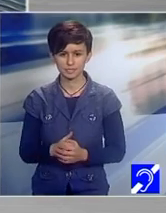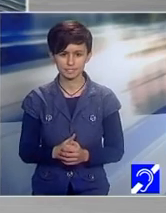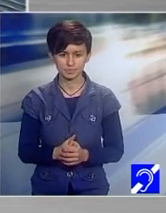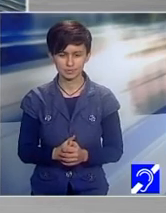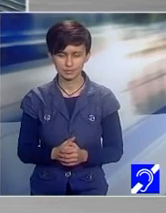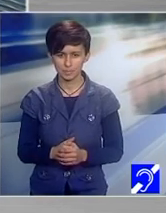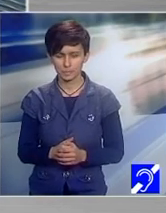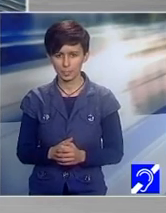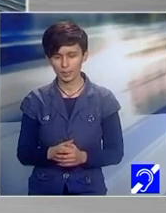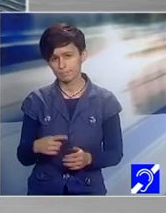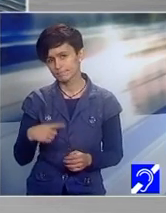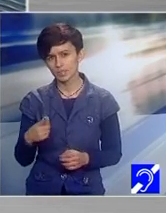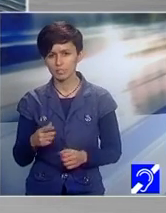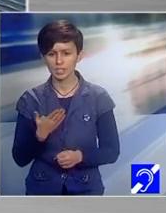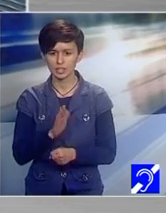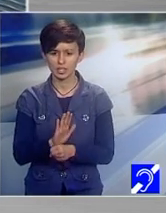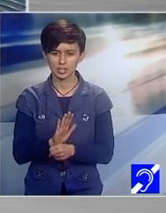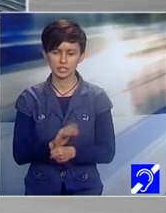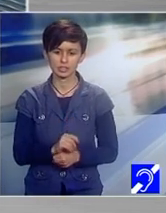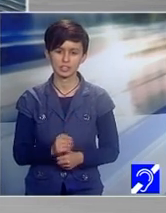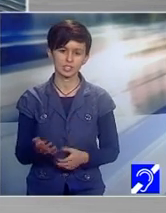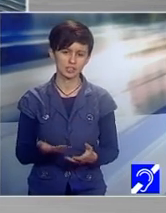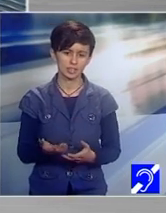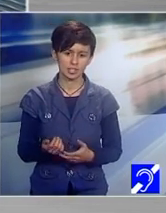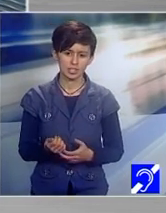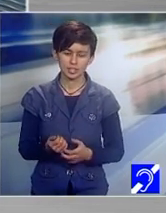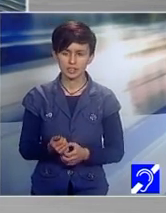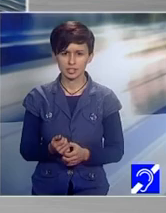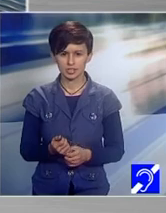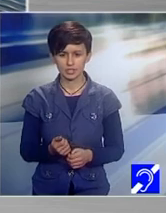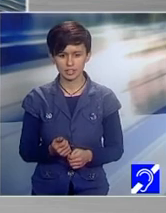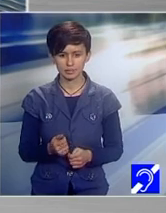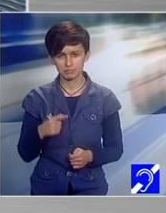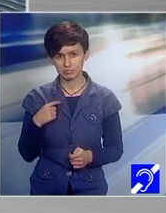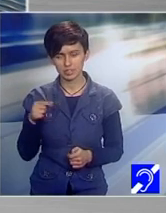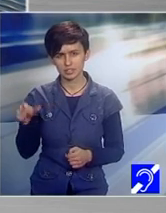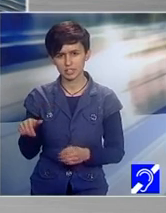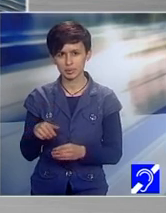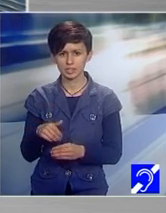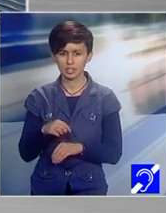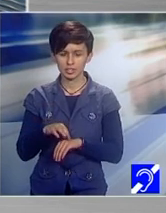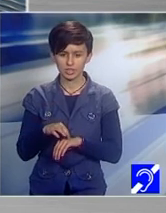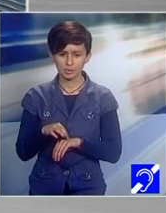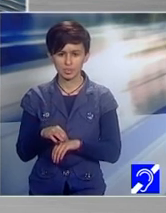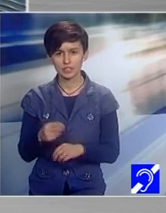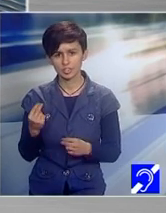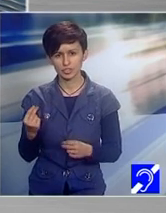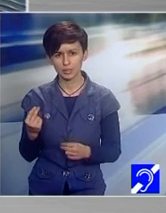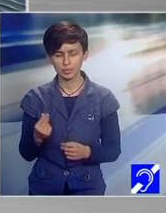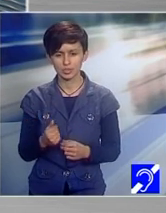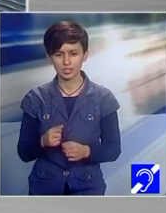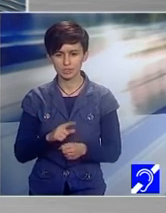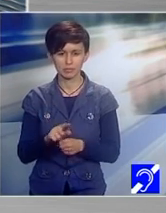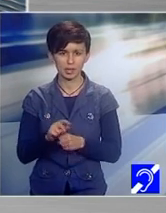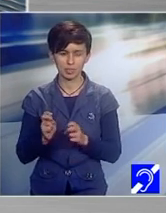lipsește? În afară de acreditări. De acreditare. Deci acreditare. Doar acreditare. Mână există, instrumentar deci, există? Da, nu există. Dar nu este nevoie de instrumentar